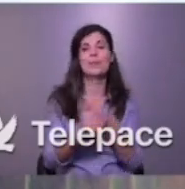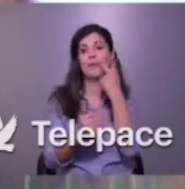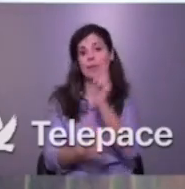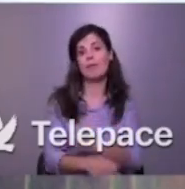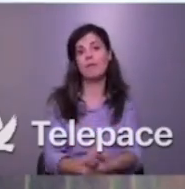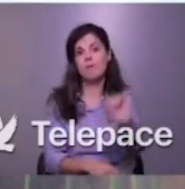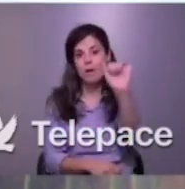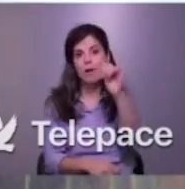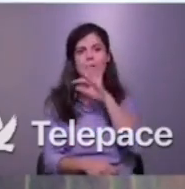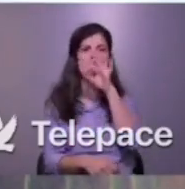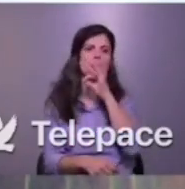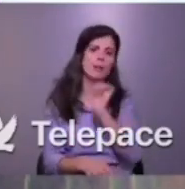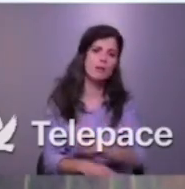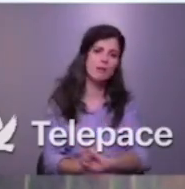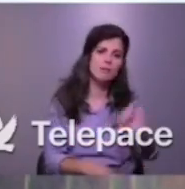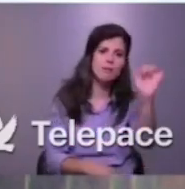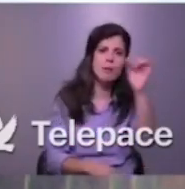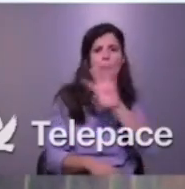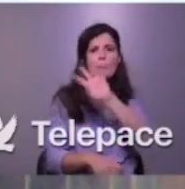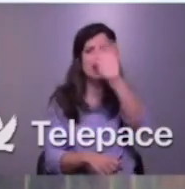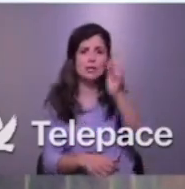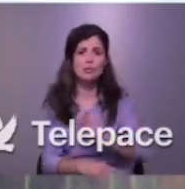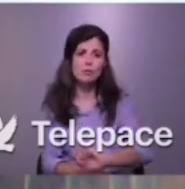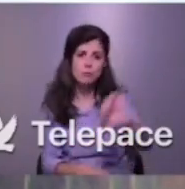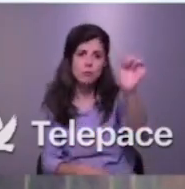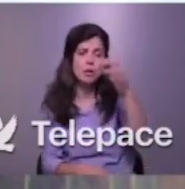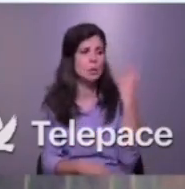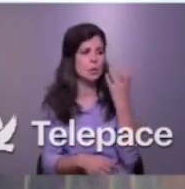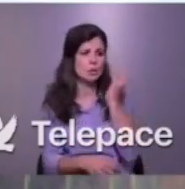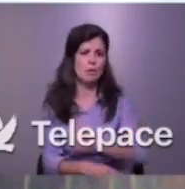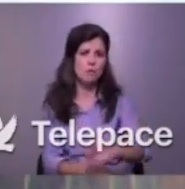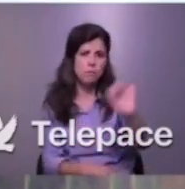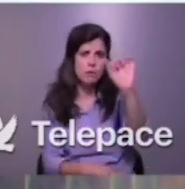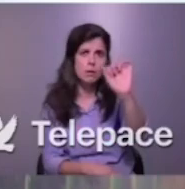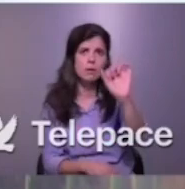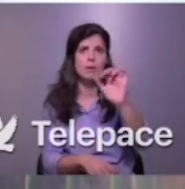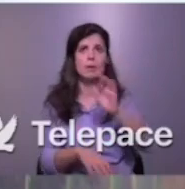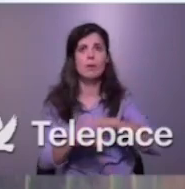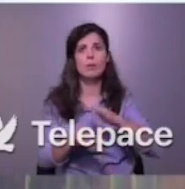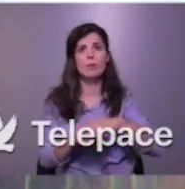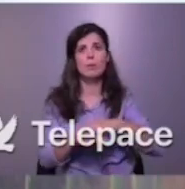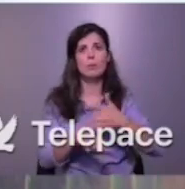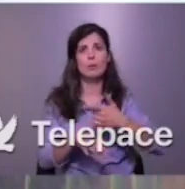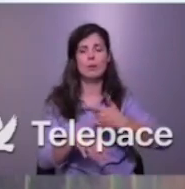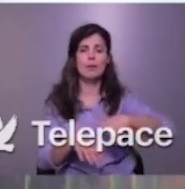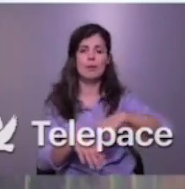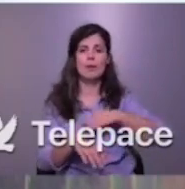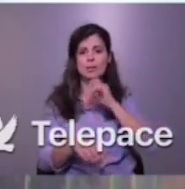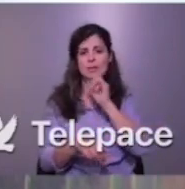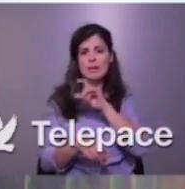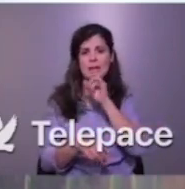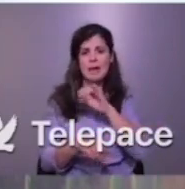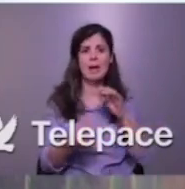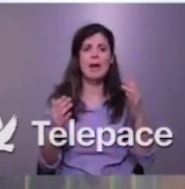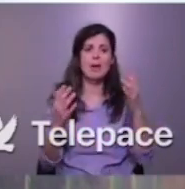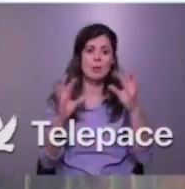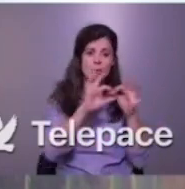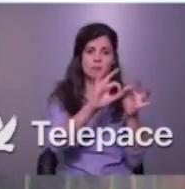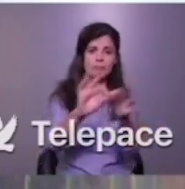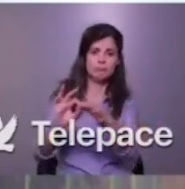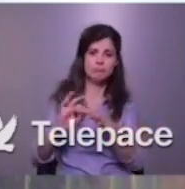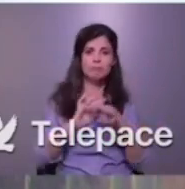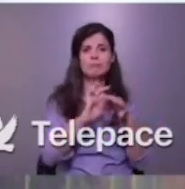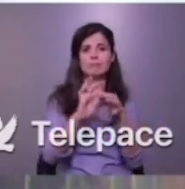vie, dans vos familles, dans vos pays, dans vos cultures, pour que nous puissions construire ensemble un